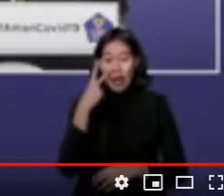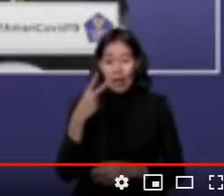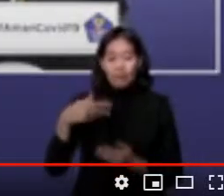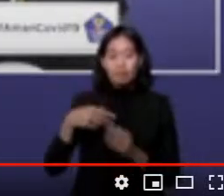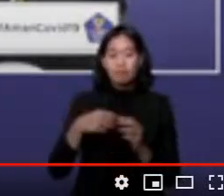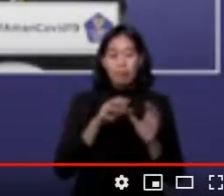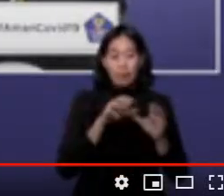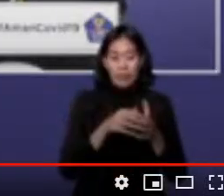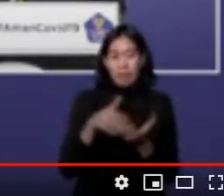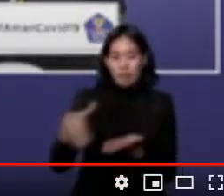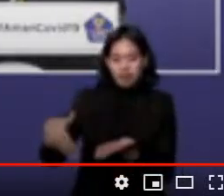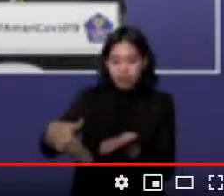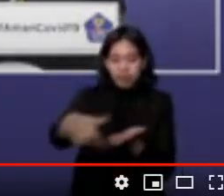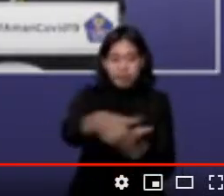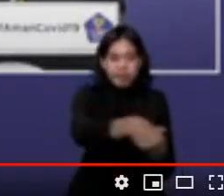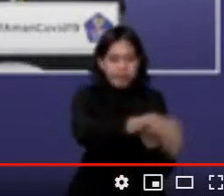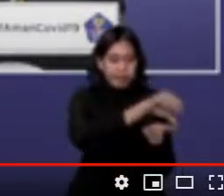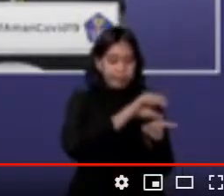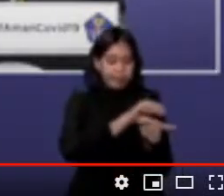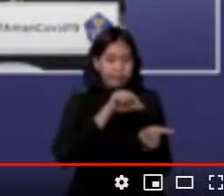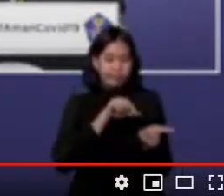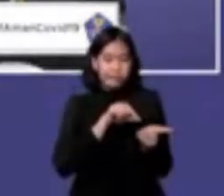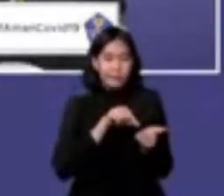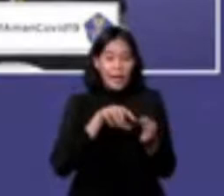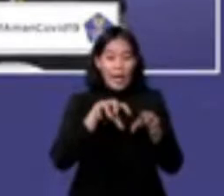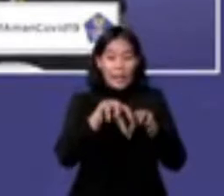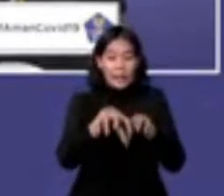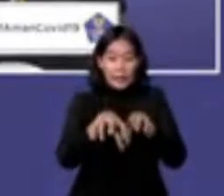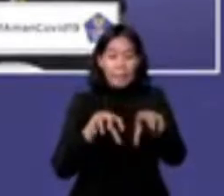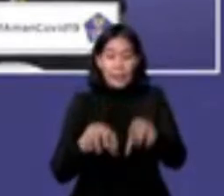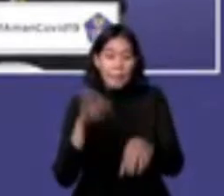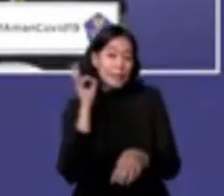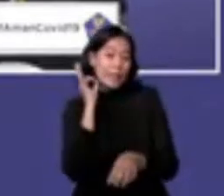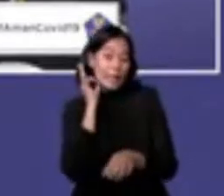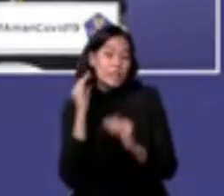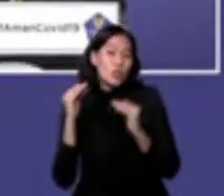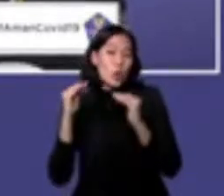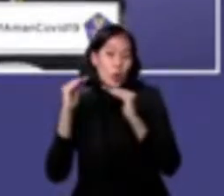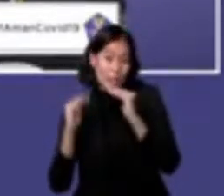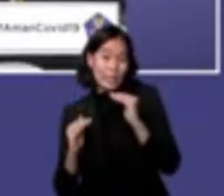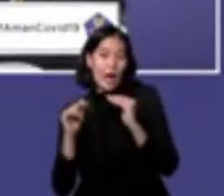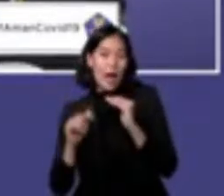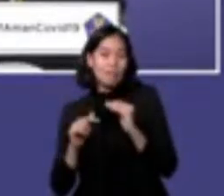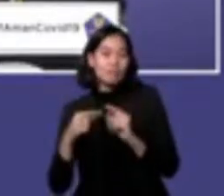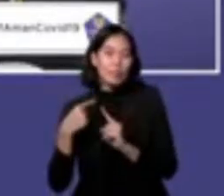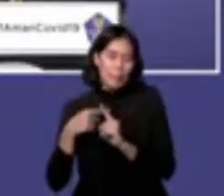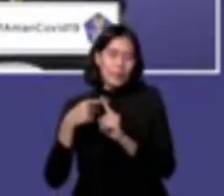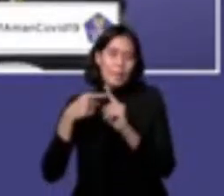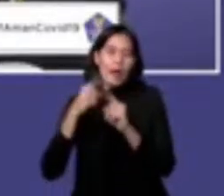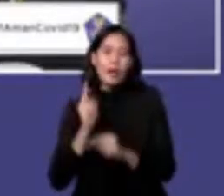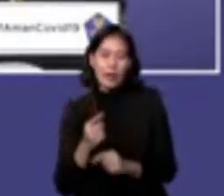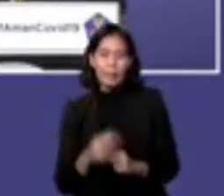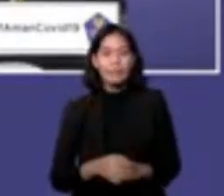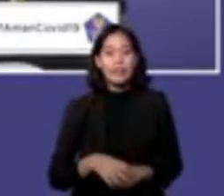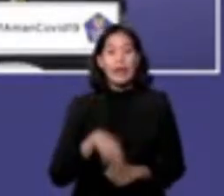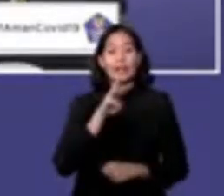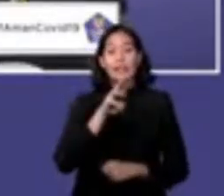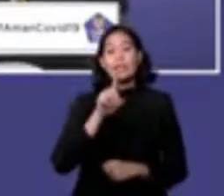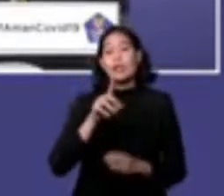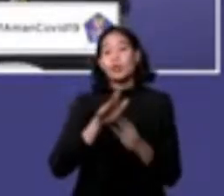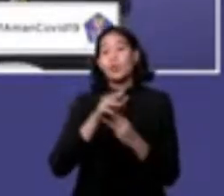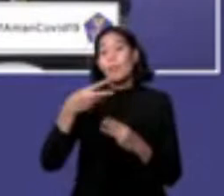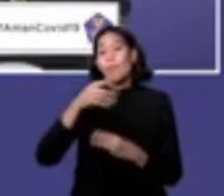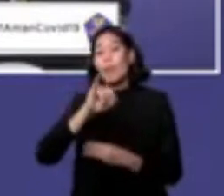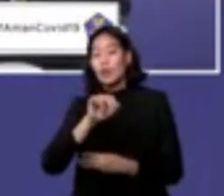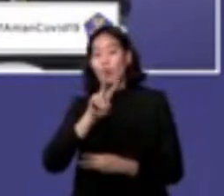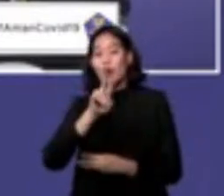data yang dihimpun oleh tim pakar, perubahan peta zonasi risiko rendah dan tidak terdampak meningkat tajam. Per 31